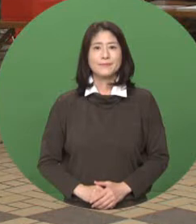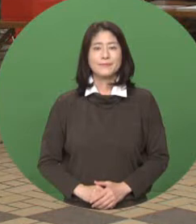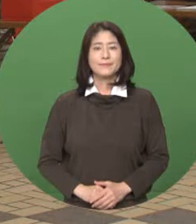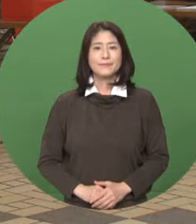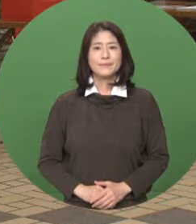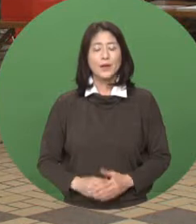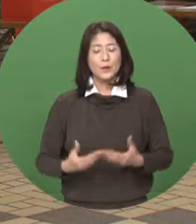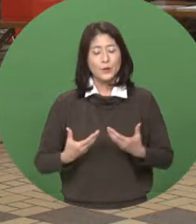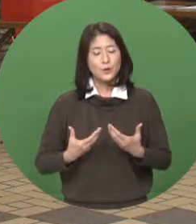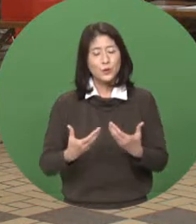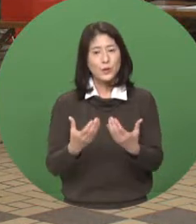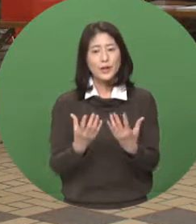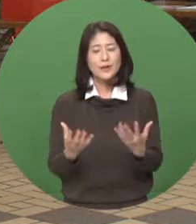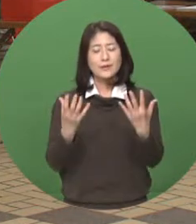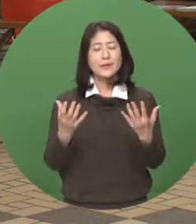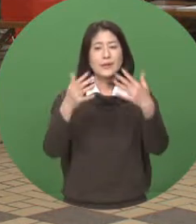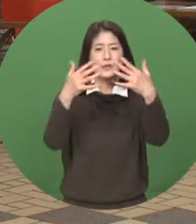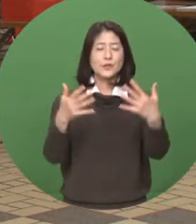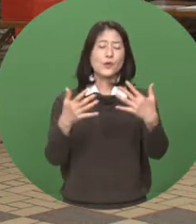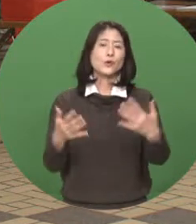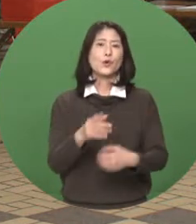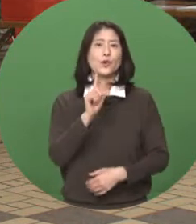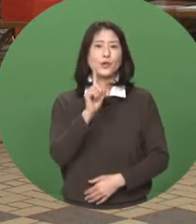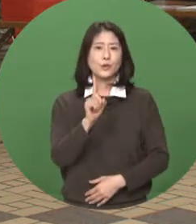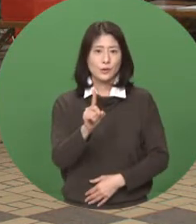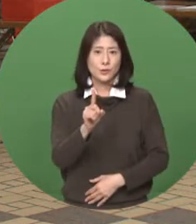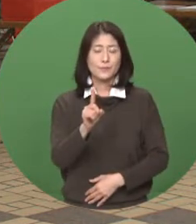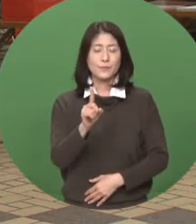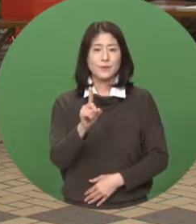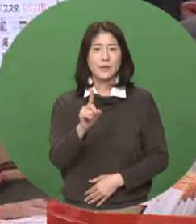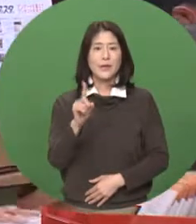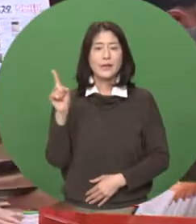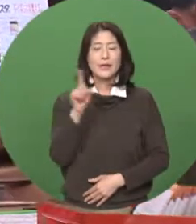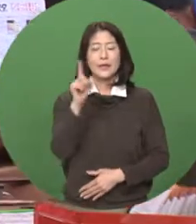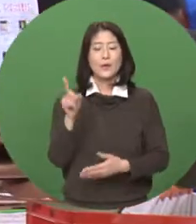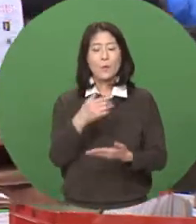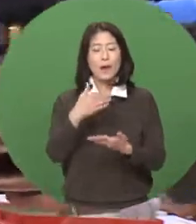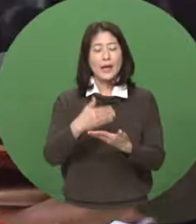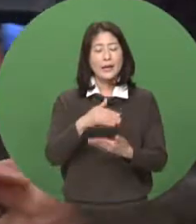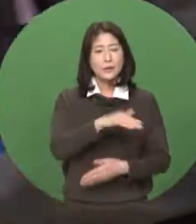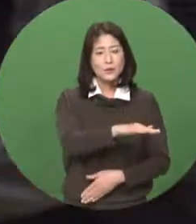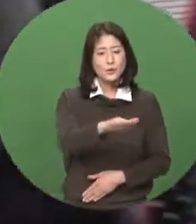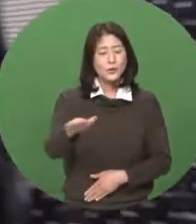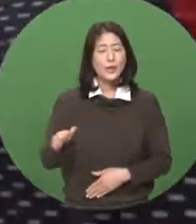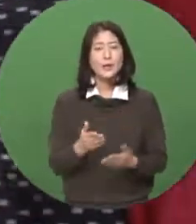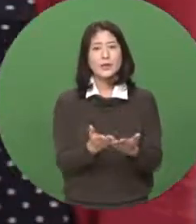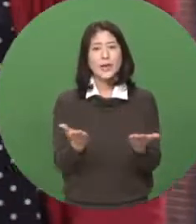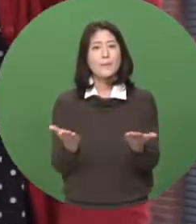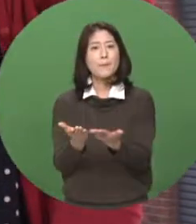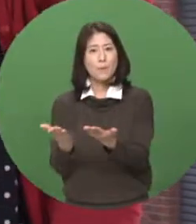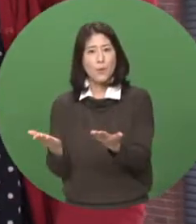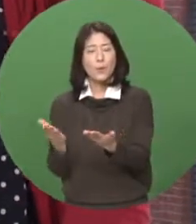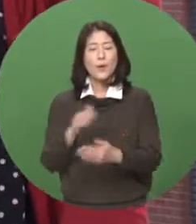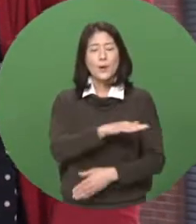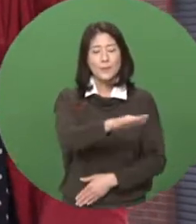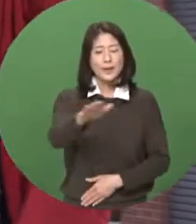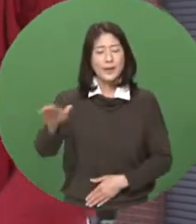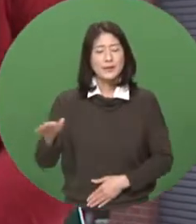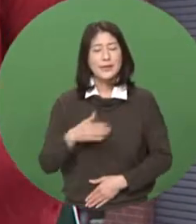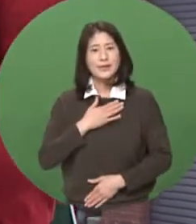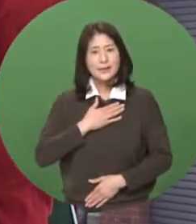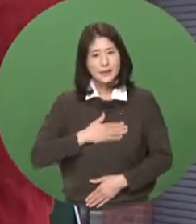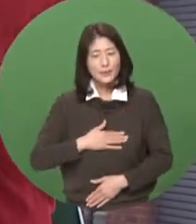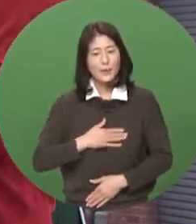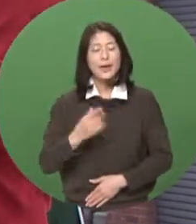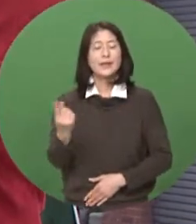これは商店街活性化事業の一環として、生駒駅周辺の店舗、地元はもちろん